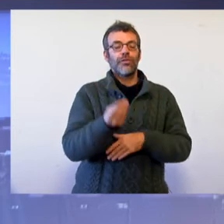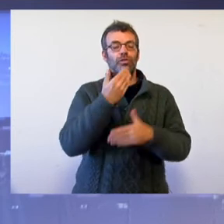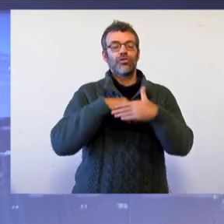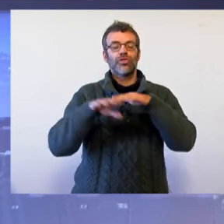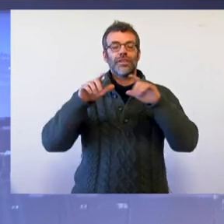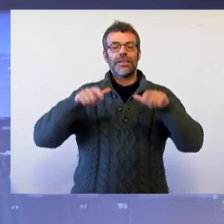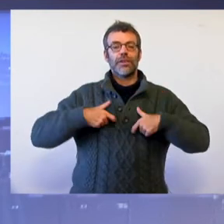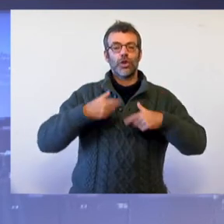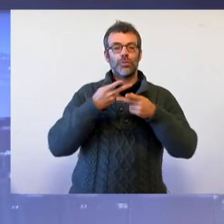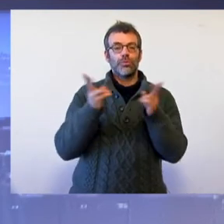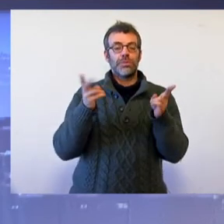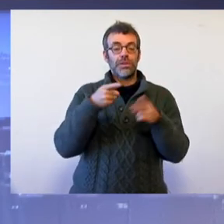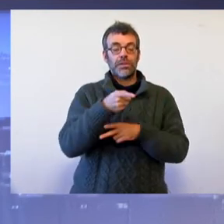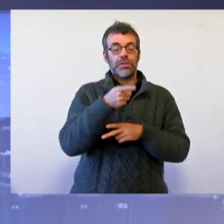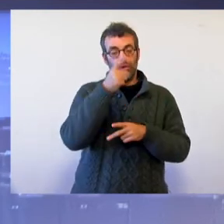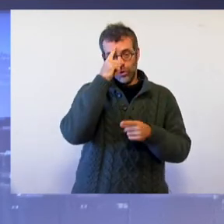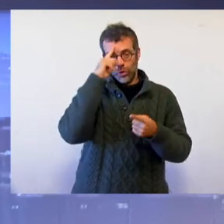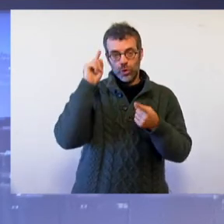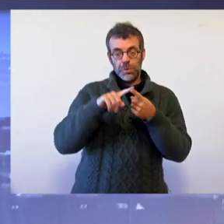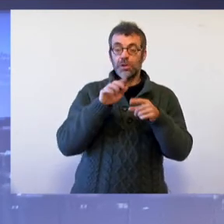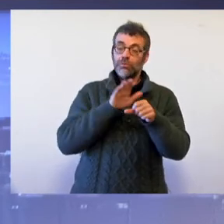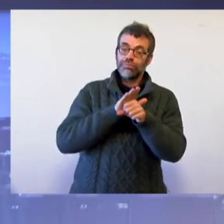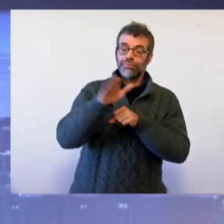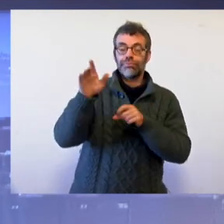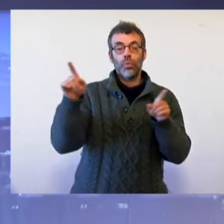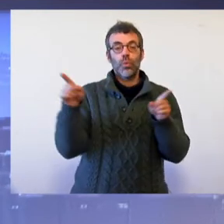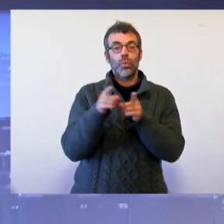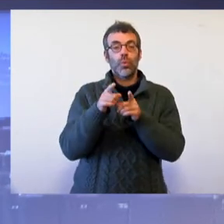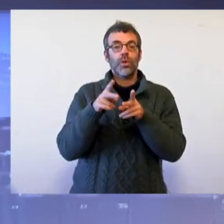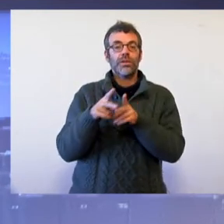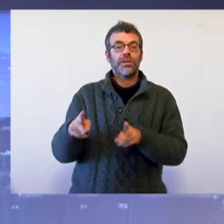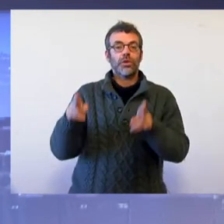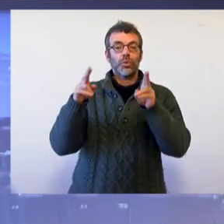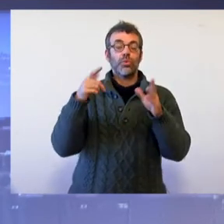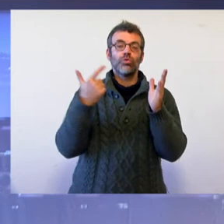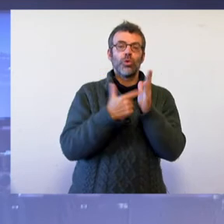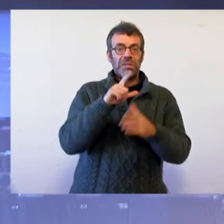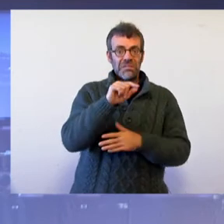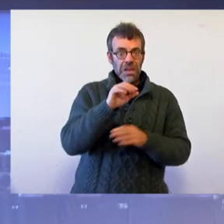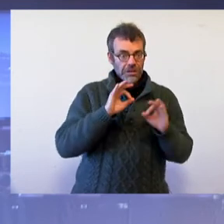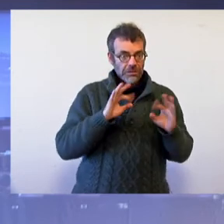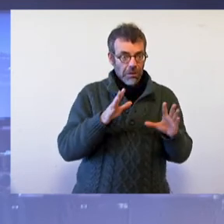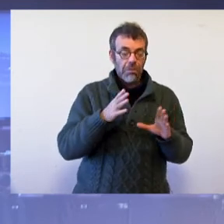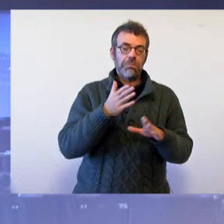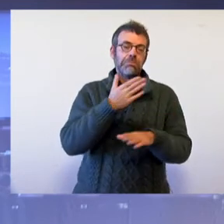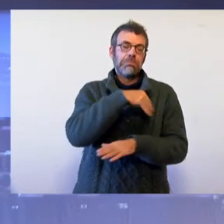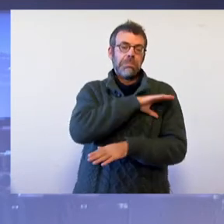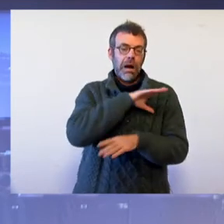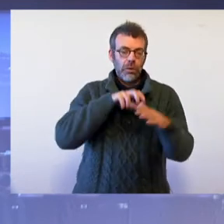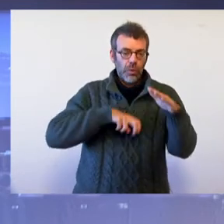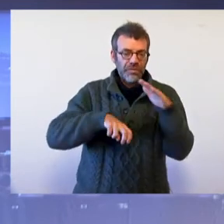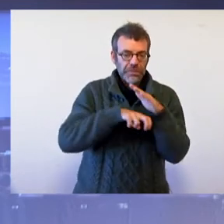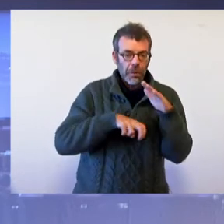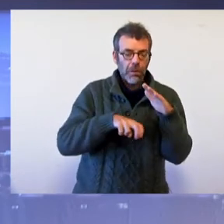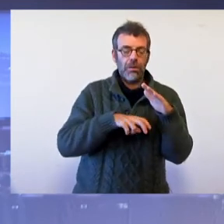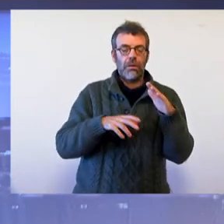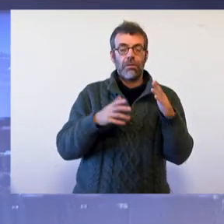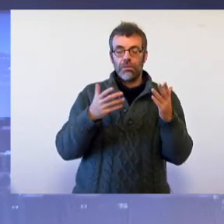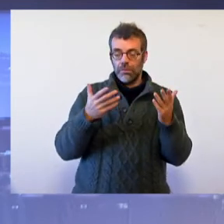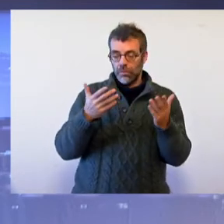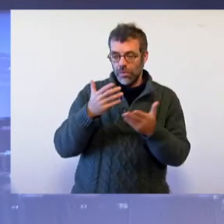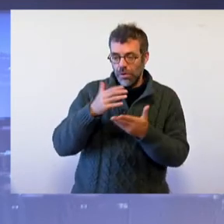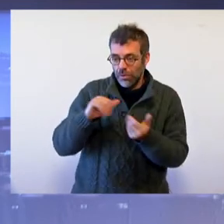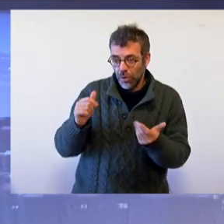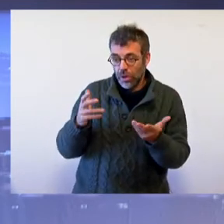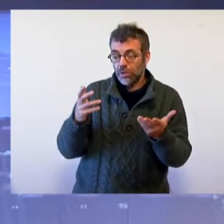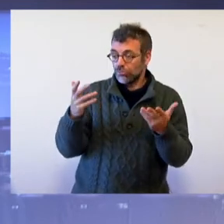pour partir dans les courts séjours. Il n'y en a pas eu en 2020 en raison du confinement. Y a-t-il des demandes de prise de parole ?